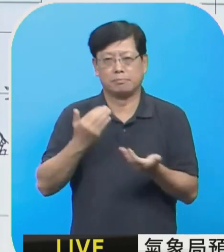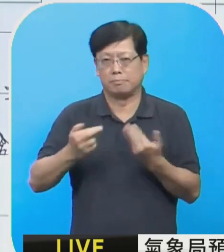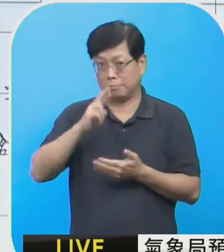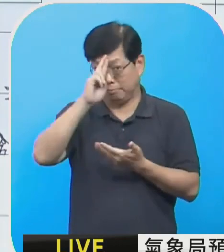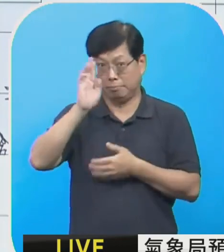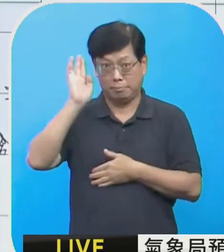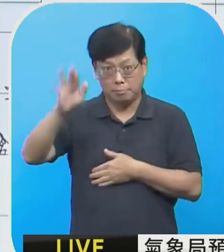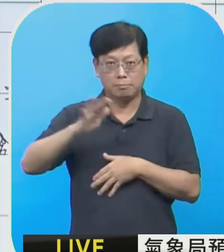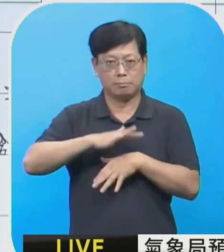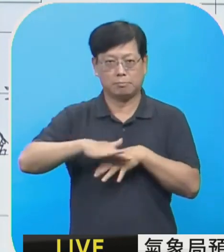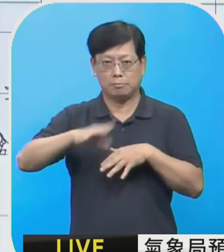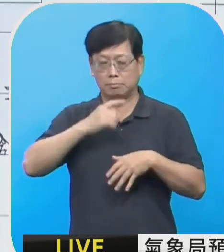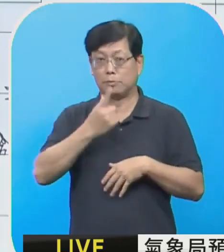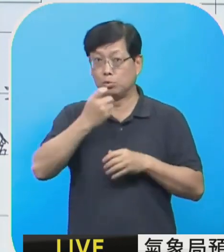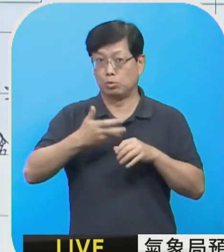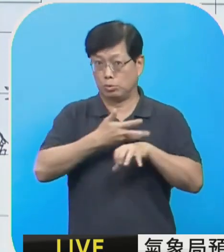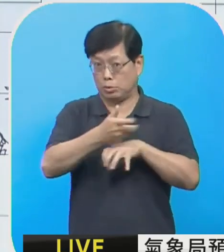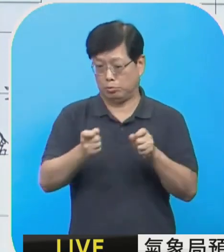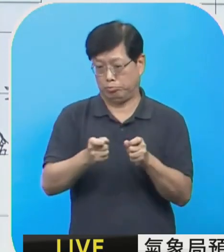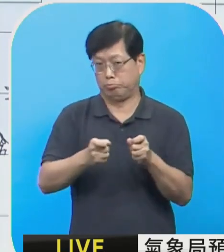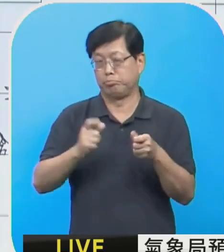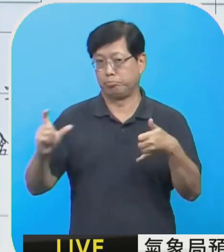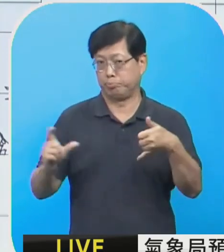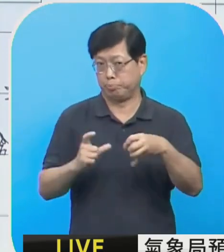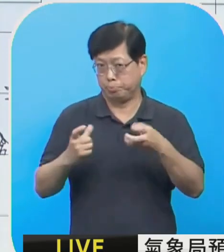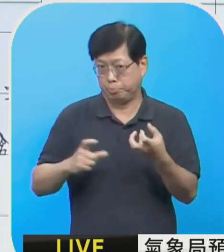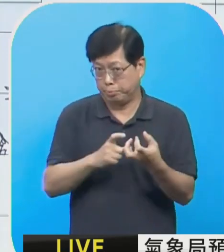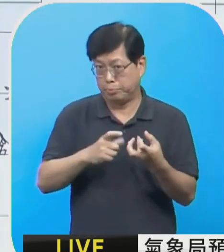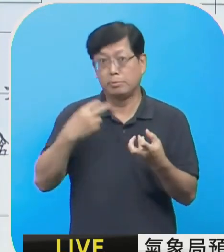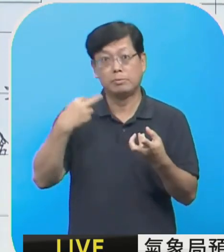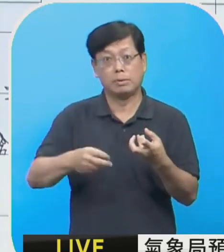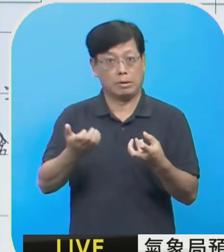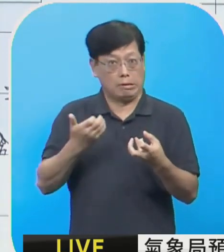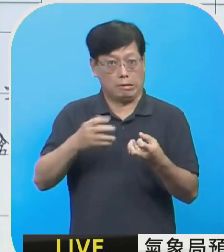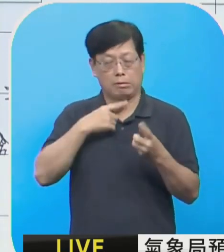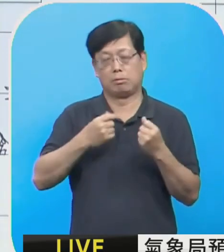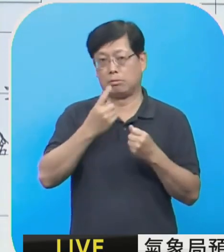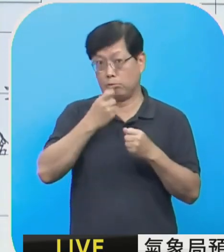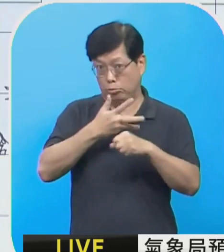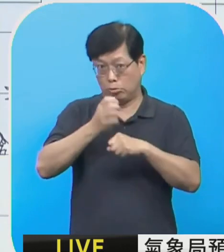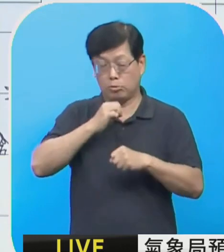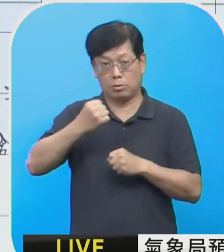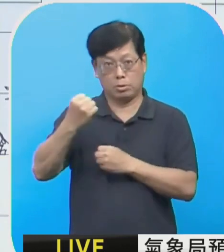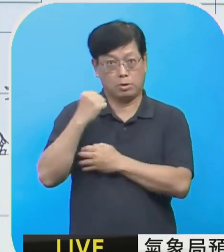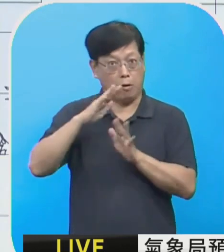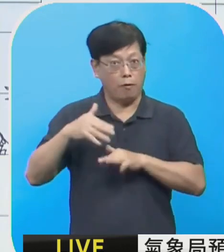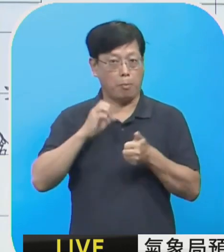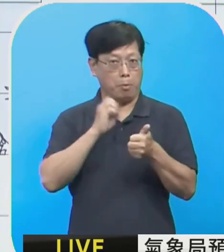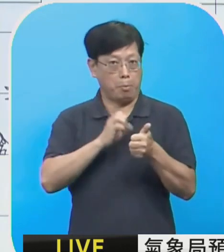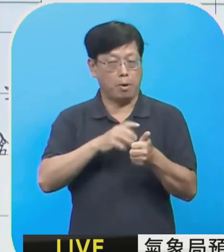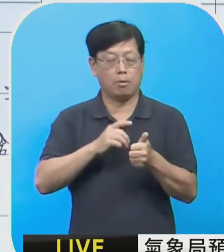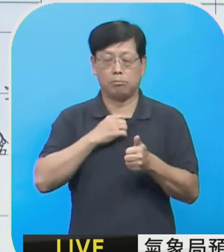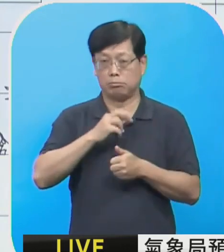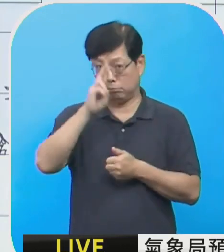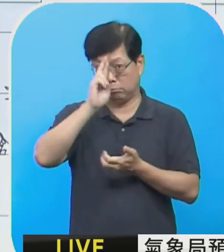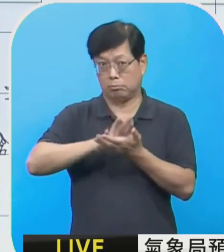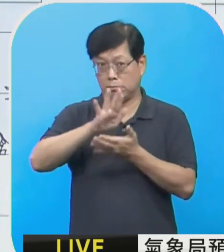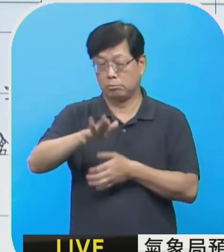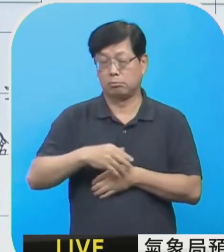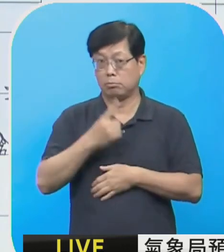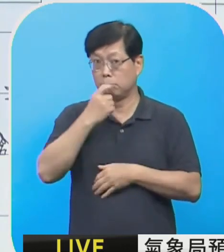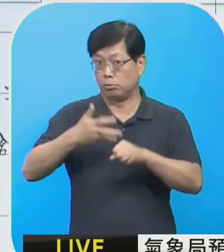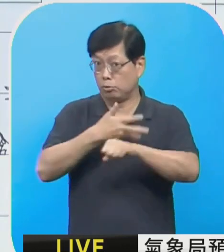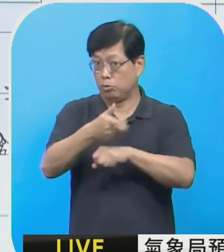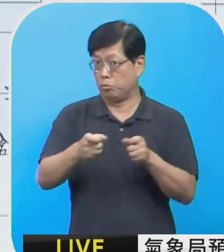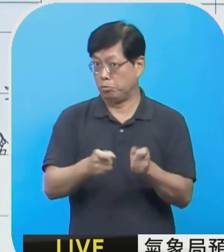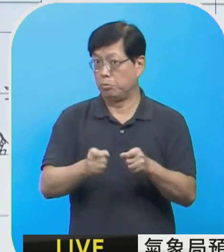中午过后会接近绿岛地区。稍早我们也针对绿岛发布了台风强风告警，预计在中午过后绿岛